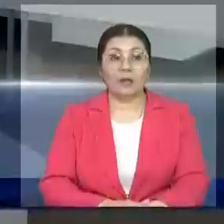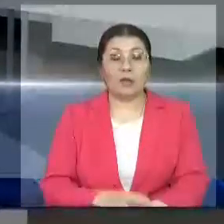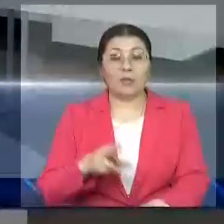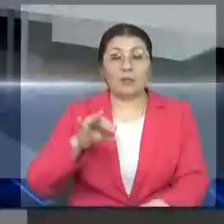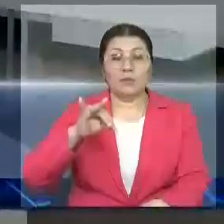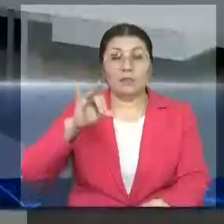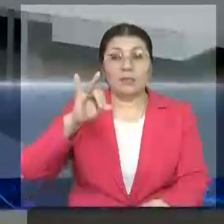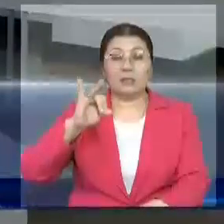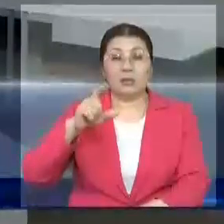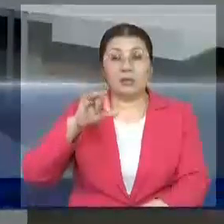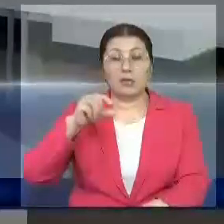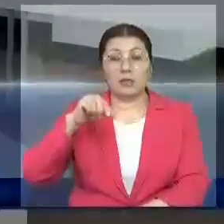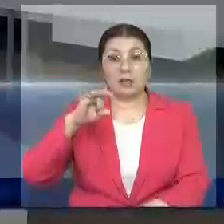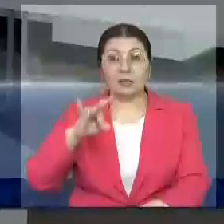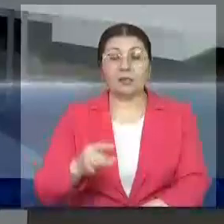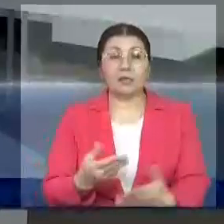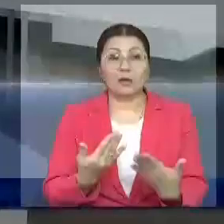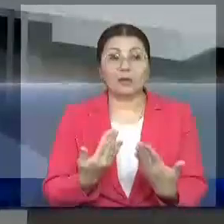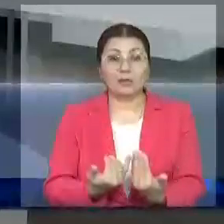что сейчас нынешние